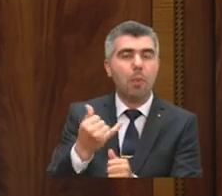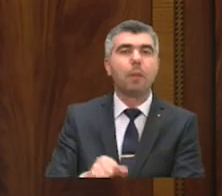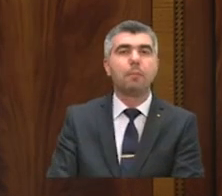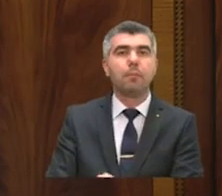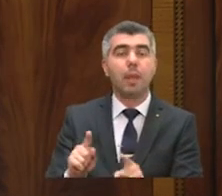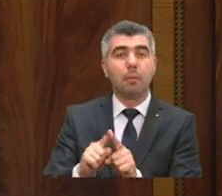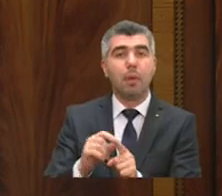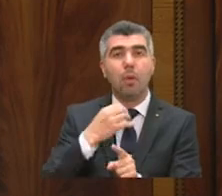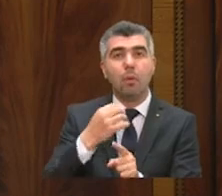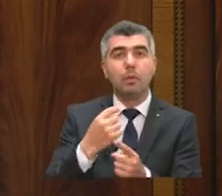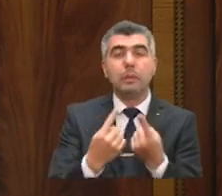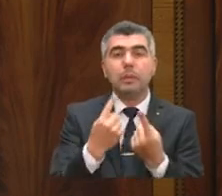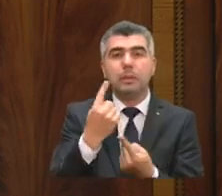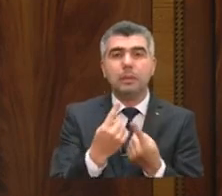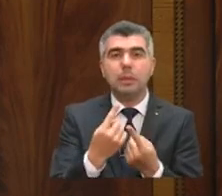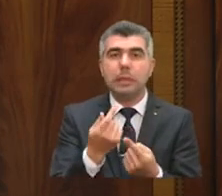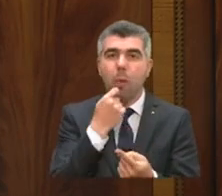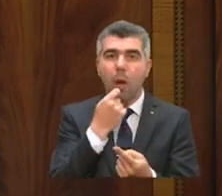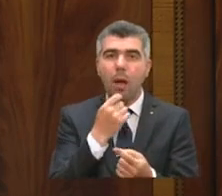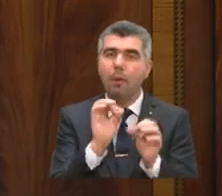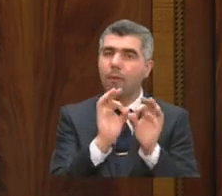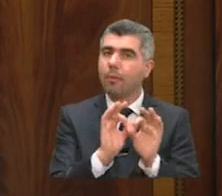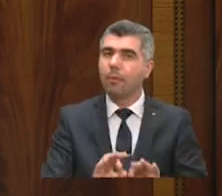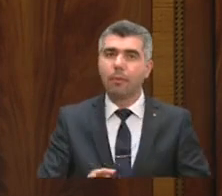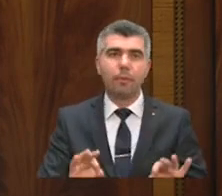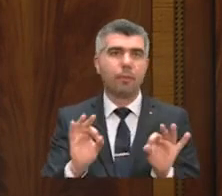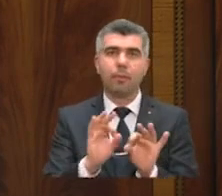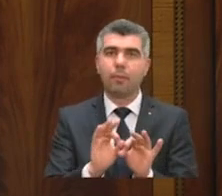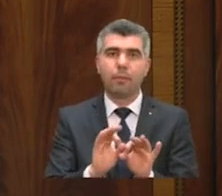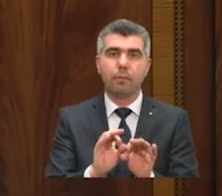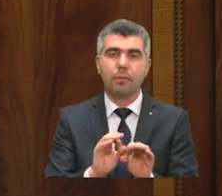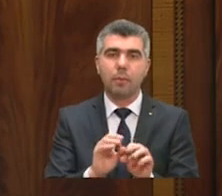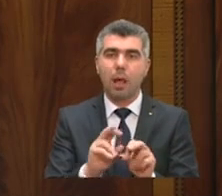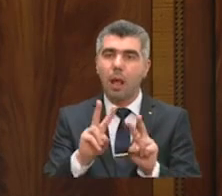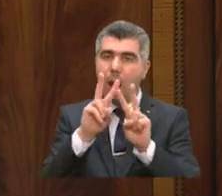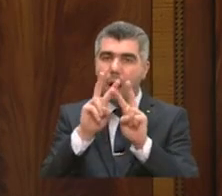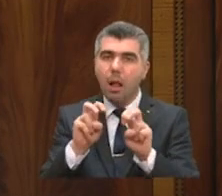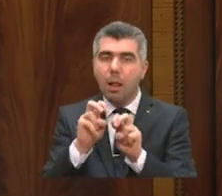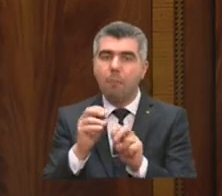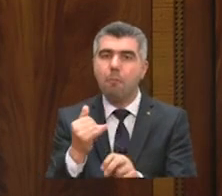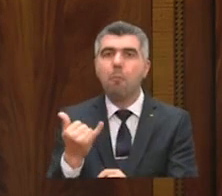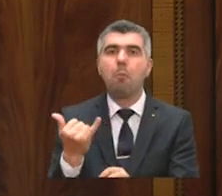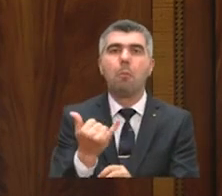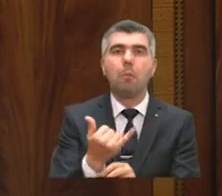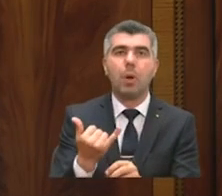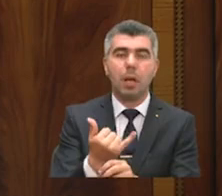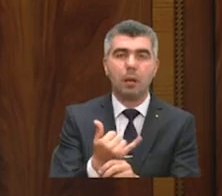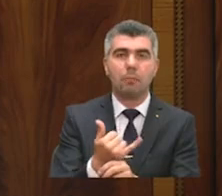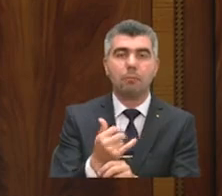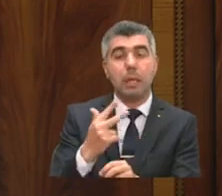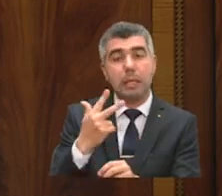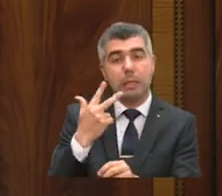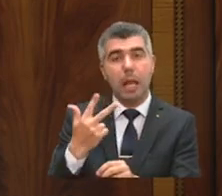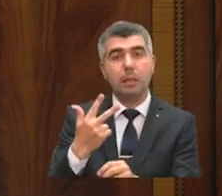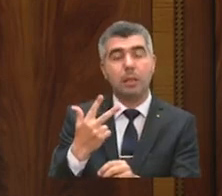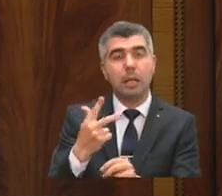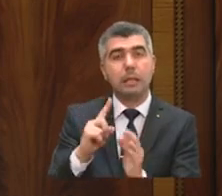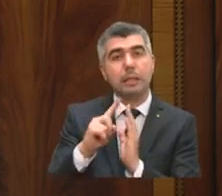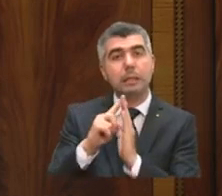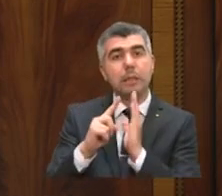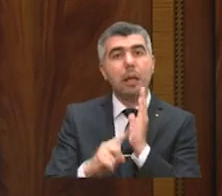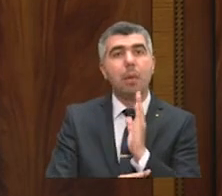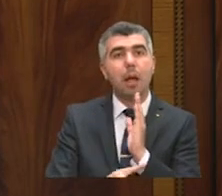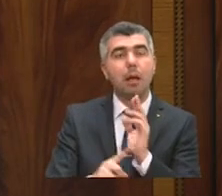علاج؟ ما كاينش العلاج. العلاج هو المراقبه، لان من ثلاثه ديال الاسابيع الفيروس